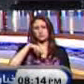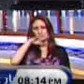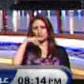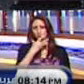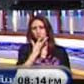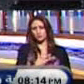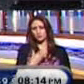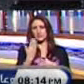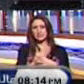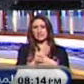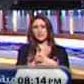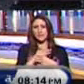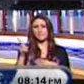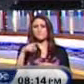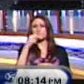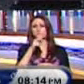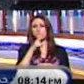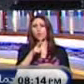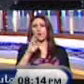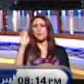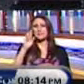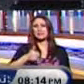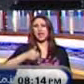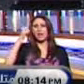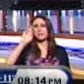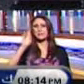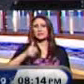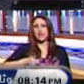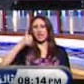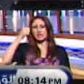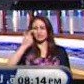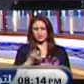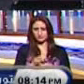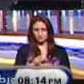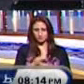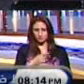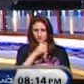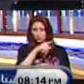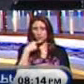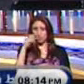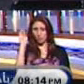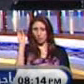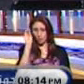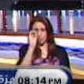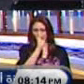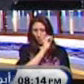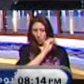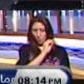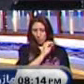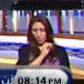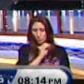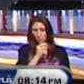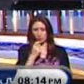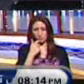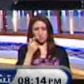يعني يبهدلوا في المسيحة أكتر. قول لي عاطف، أنتم متهمين بالتبشير، هل أنتم فعلا كنتوا ببشروا؟ لا يا